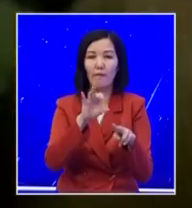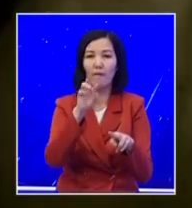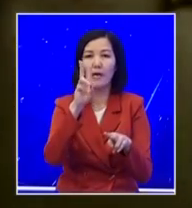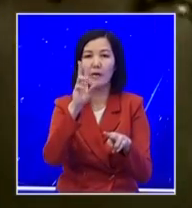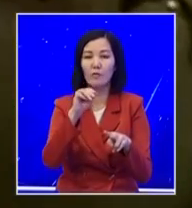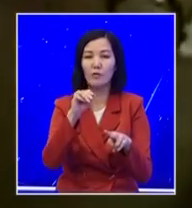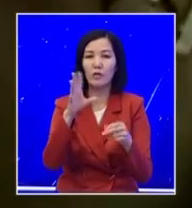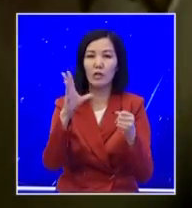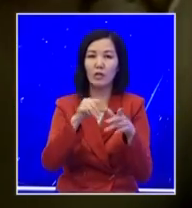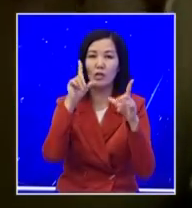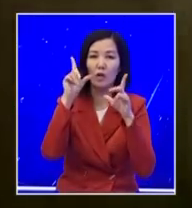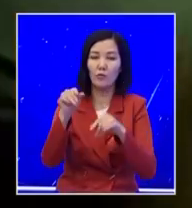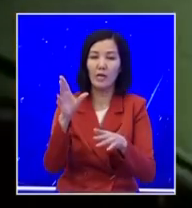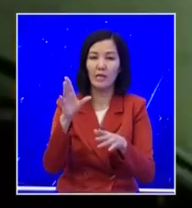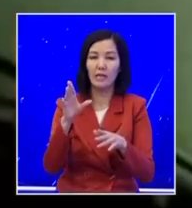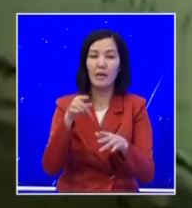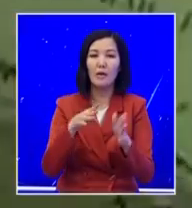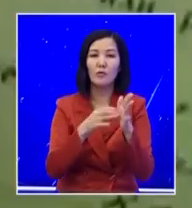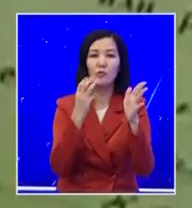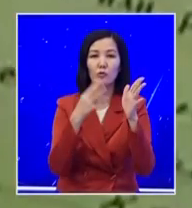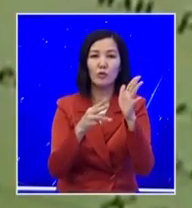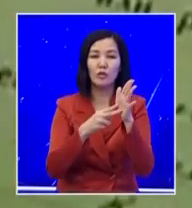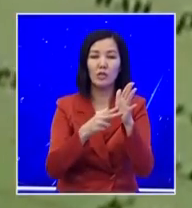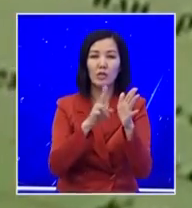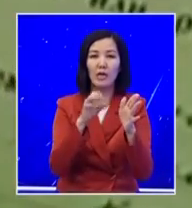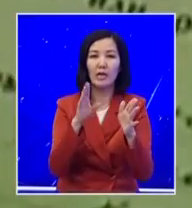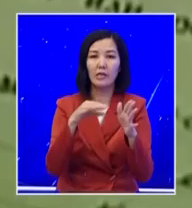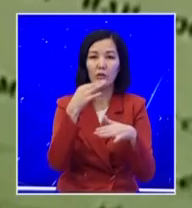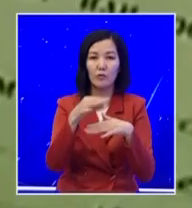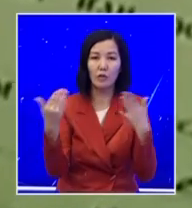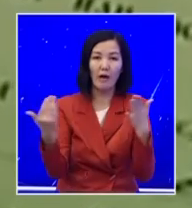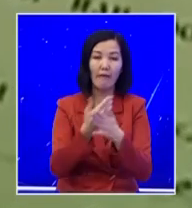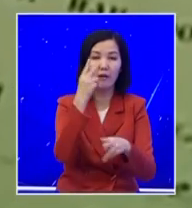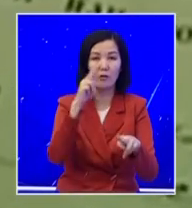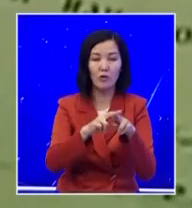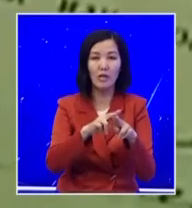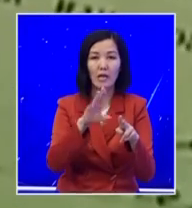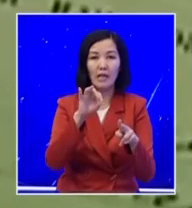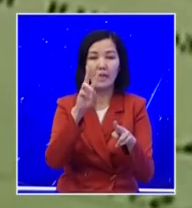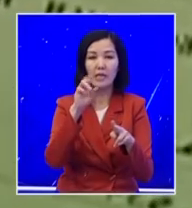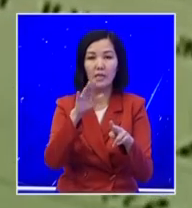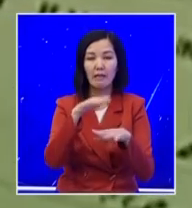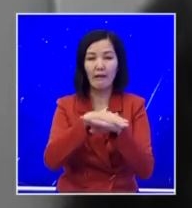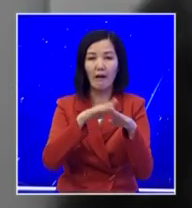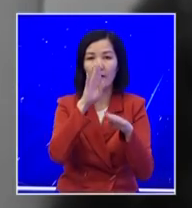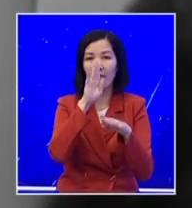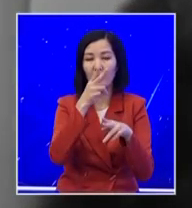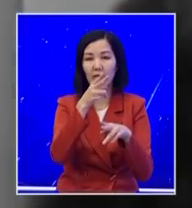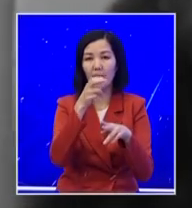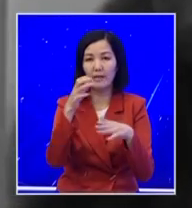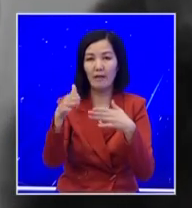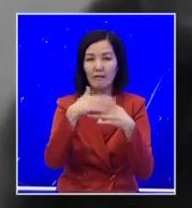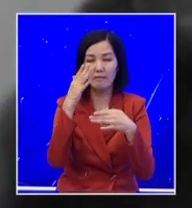5 жылға жер аударылады. 1937 жылы қарашайында қайта тұтқындалады. Ташкент түрмесінде халық жауы деген айыппен атылады.